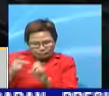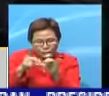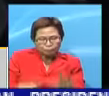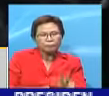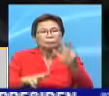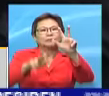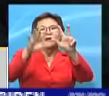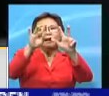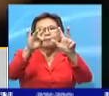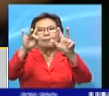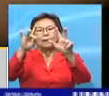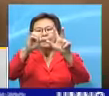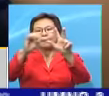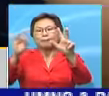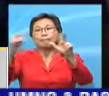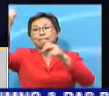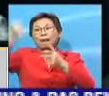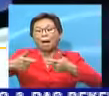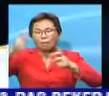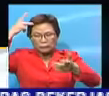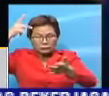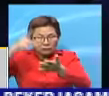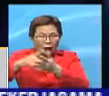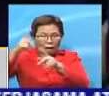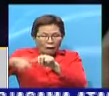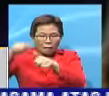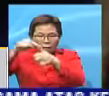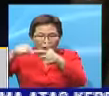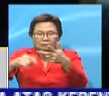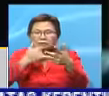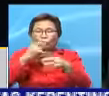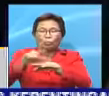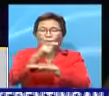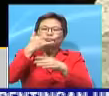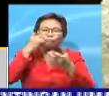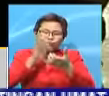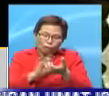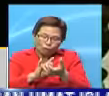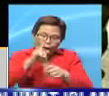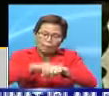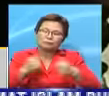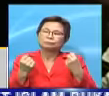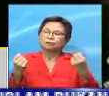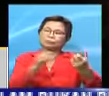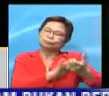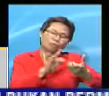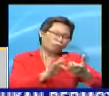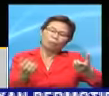308 buah bas spres bagi mengesan pelbagai kesalahan termasuk menggunakan telefon bimbit ketika